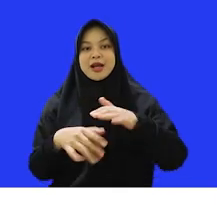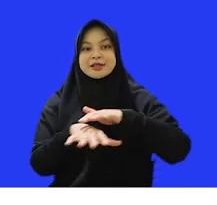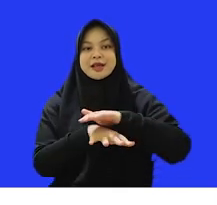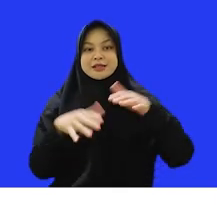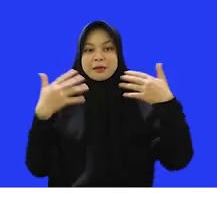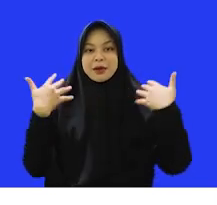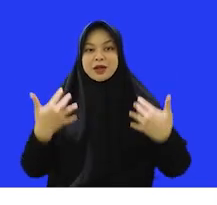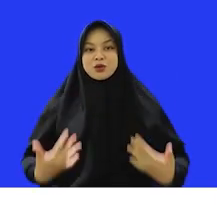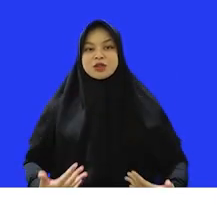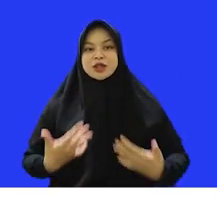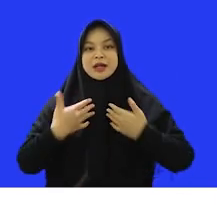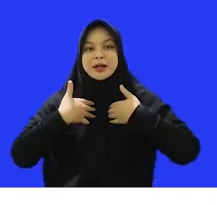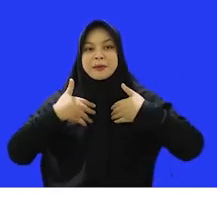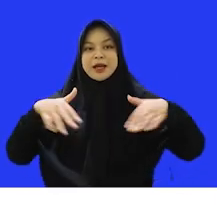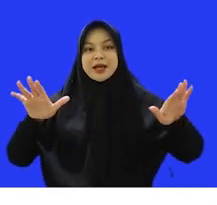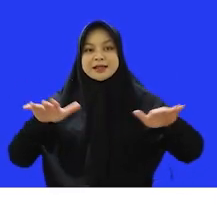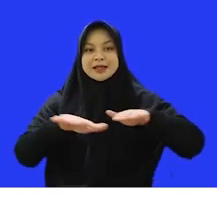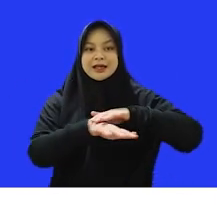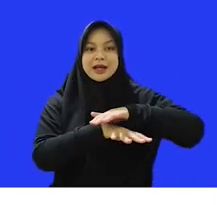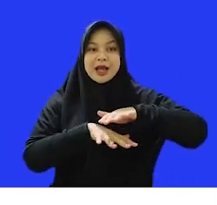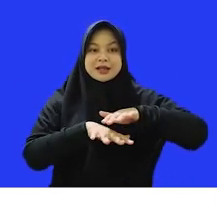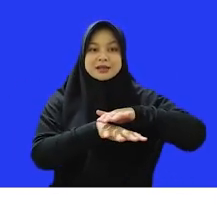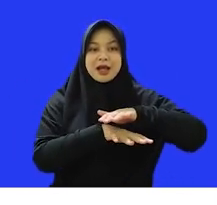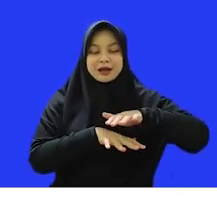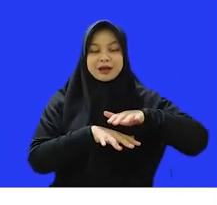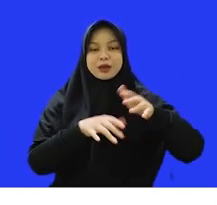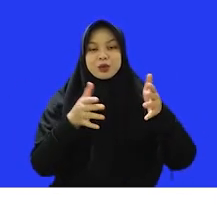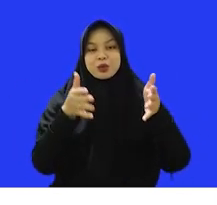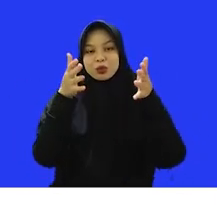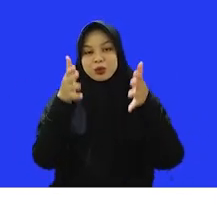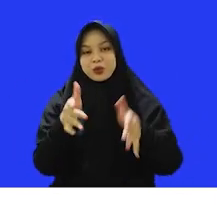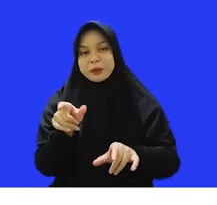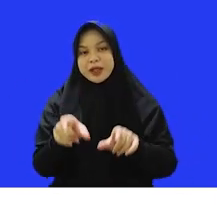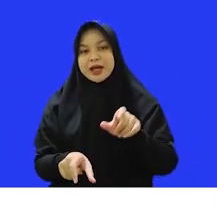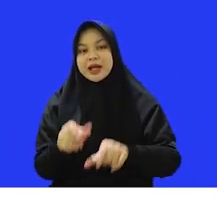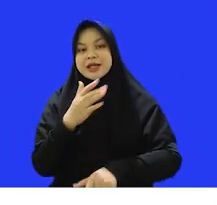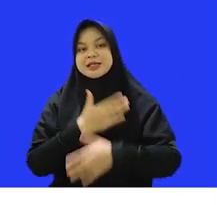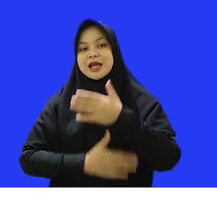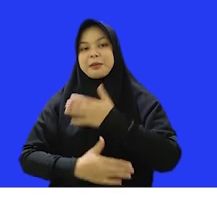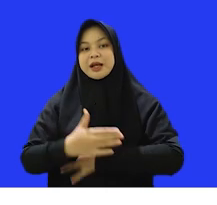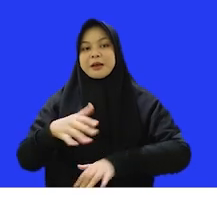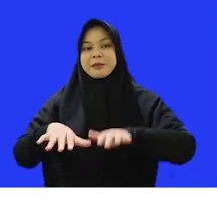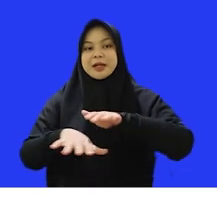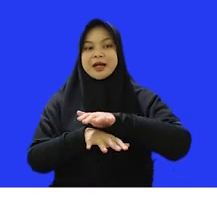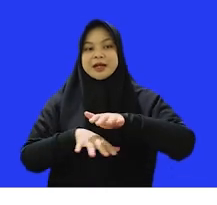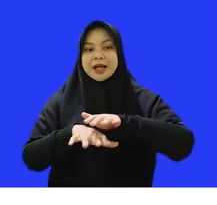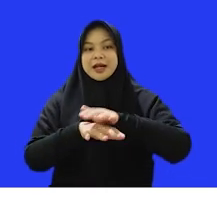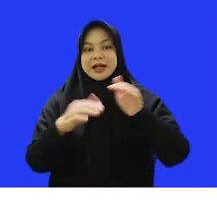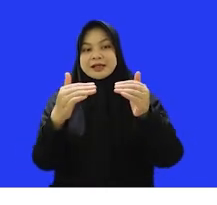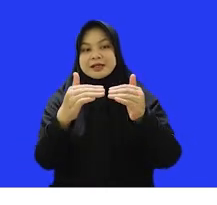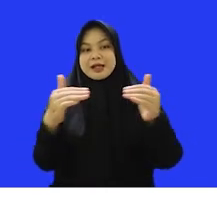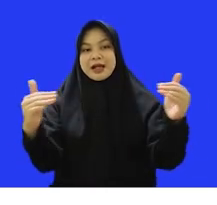dan kebebasan fundamental untuk penyandang disabilitas berdasarkan kesetaraan.